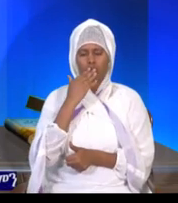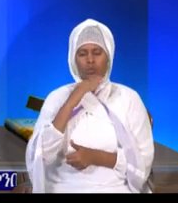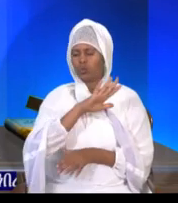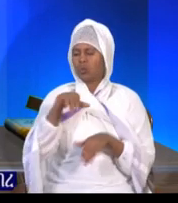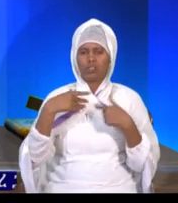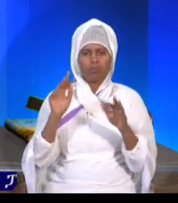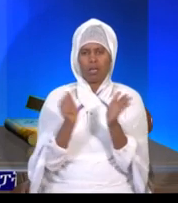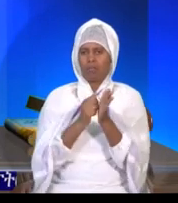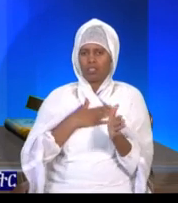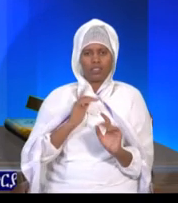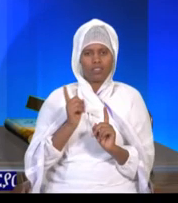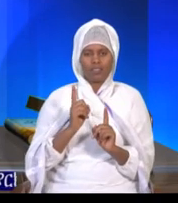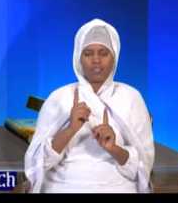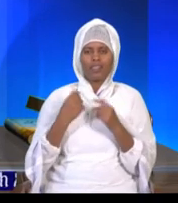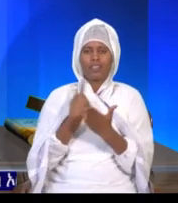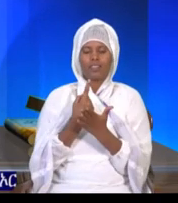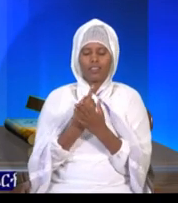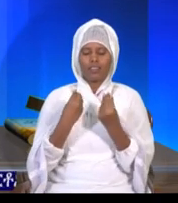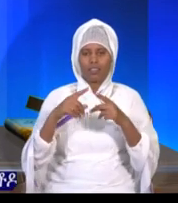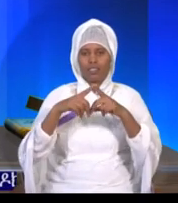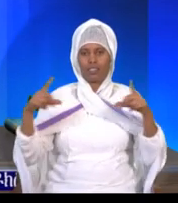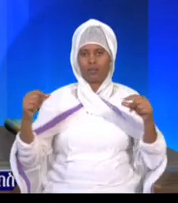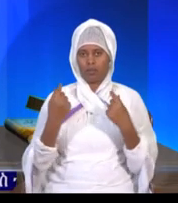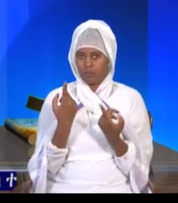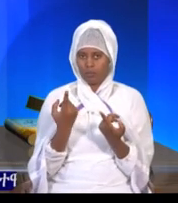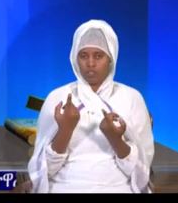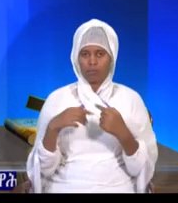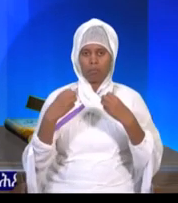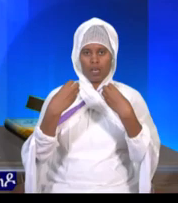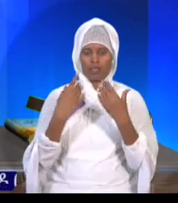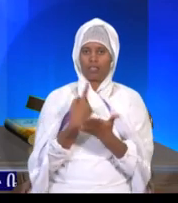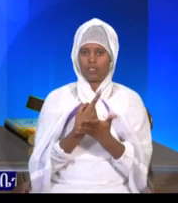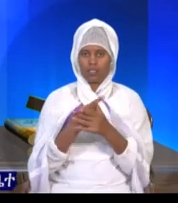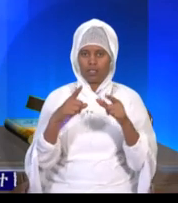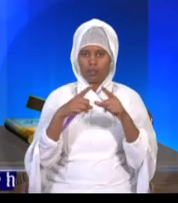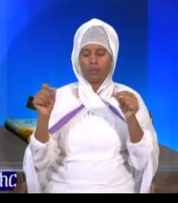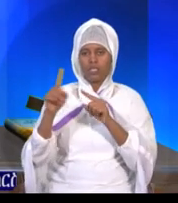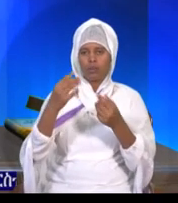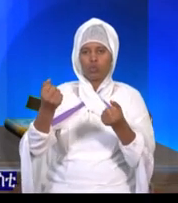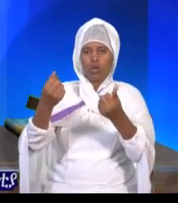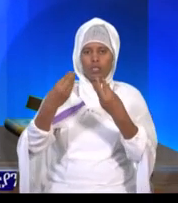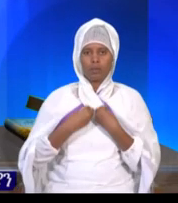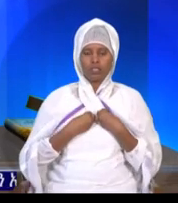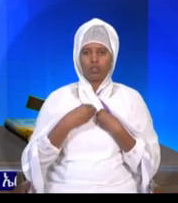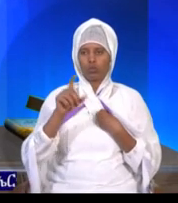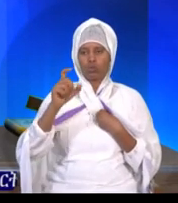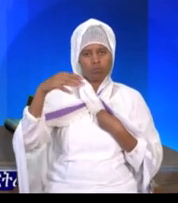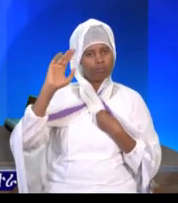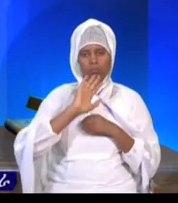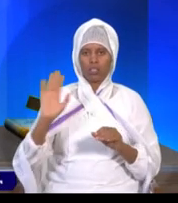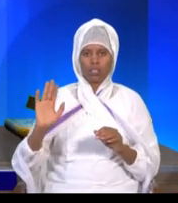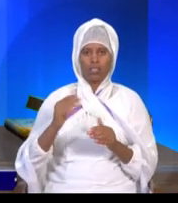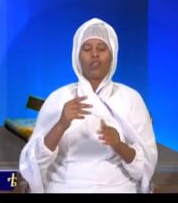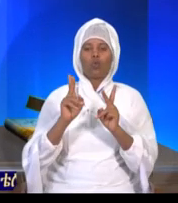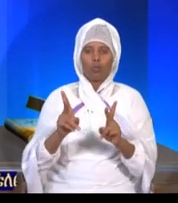يهون حسير ملكة كادي أي ملكة الناني تقدسنا تعمل أختيا سلازي كابزيا بهير